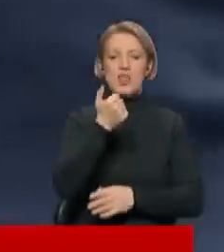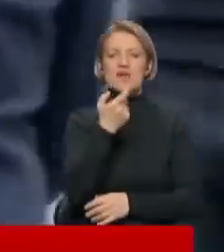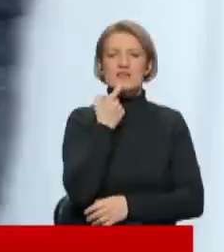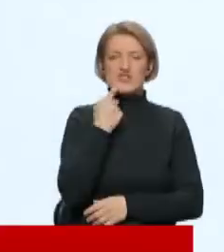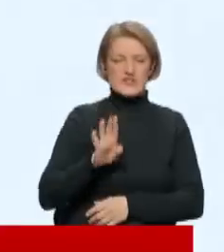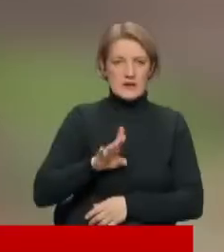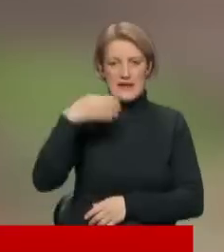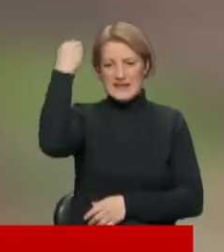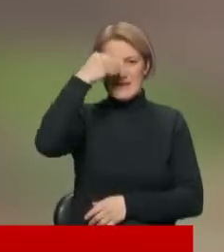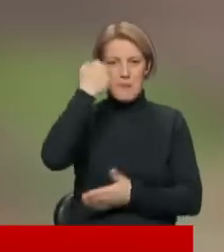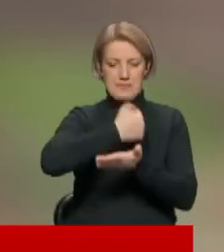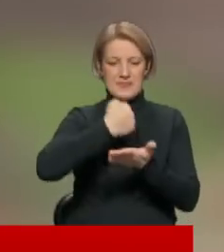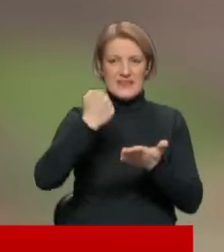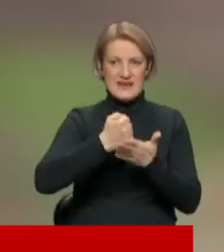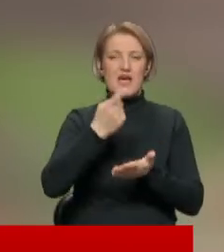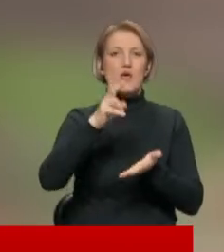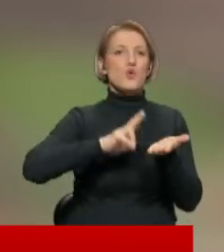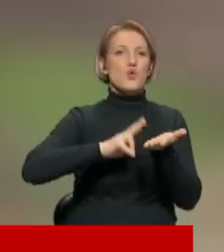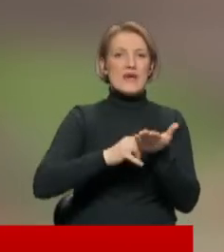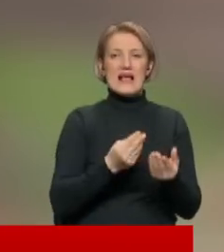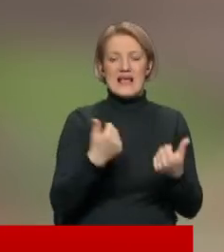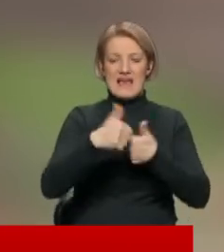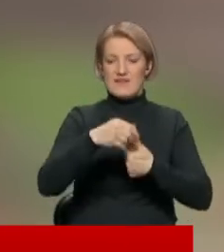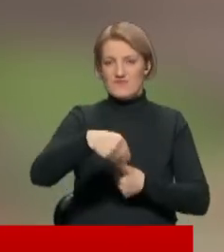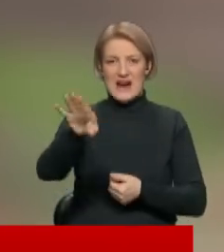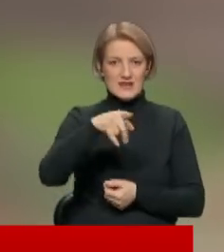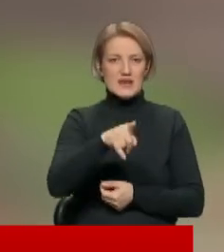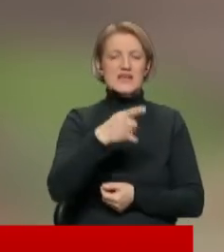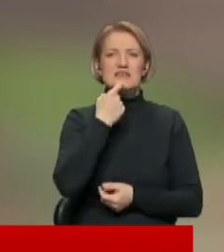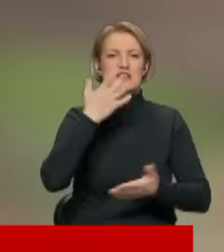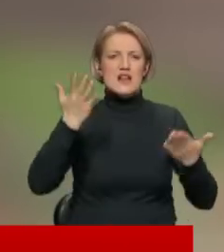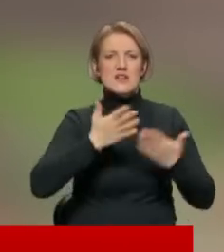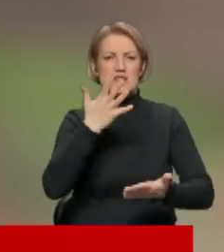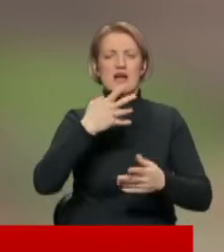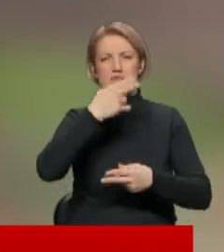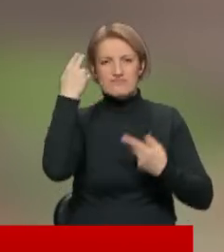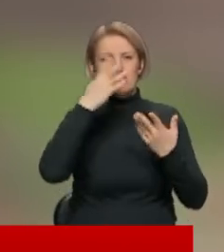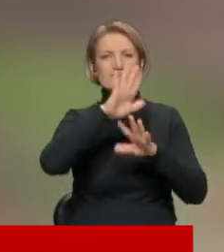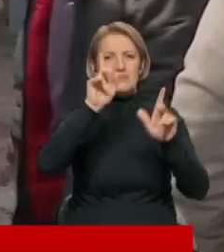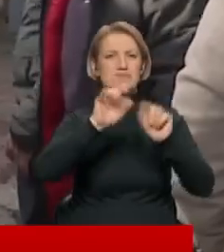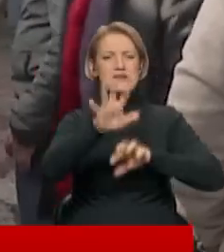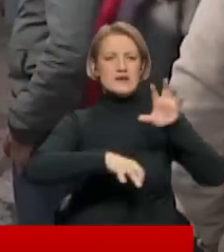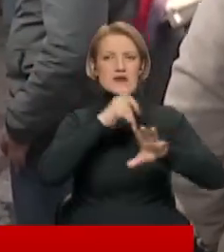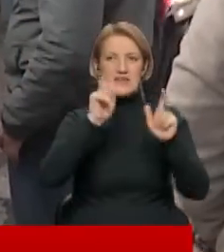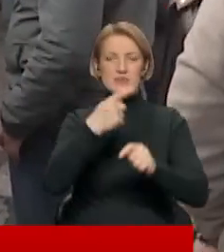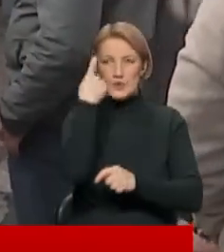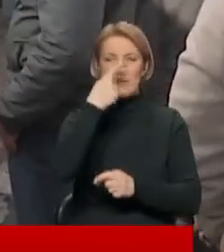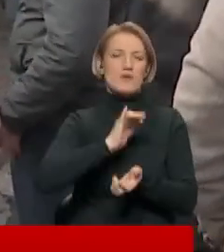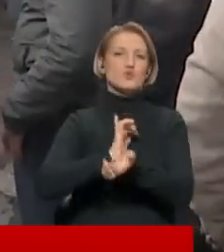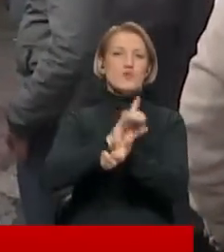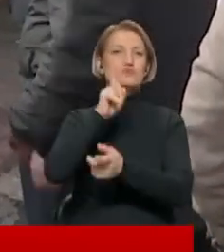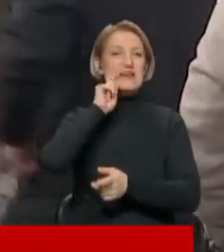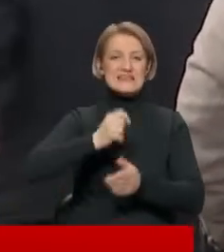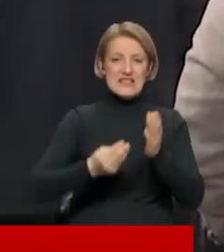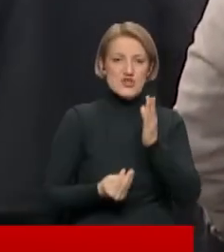çocuğunu dini nikahı altında tarikat üyesine verdiği yıllarca istismar edilmesine neden olduğu iddiasıyla tutuklandı Bu rezalet